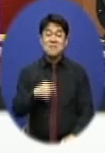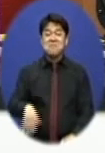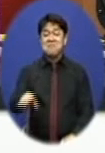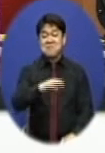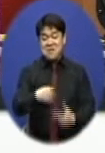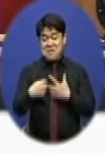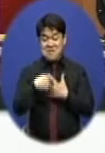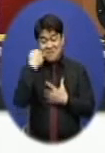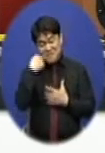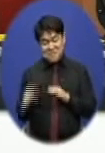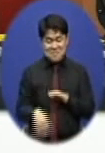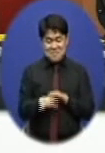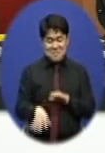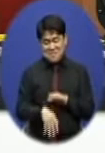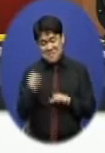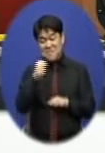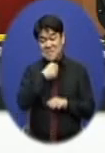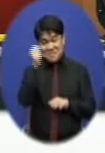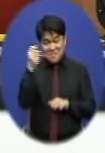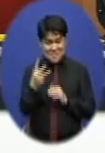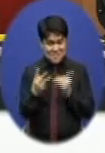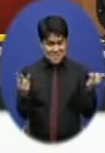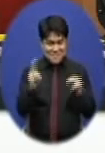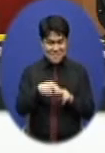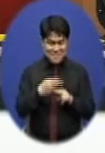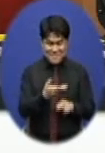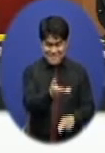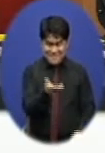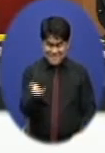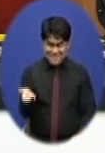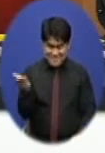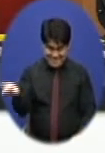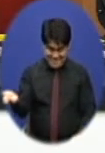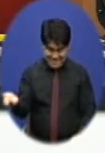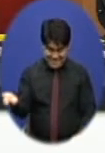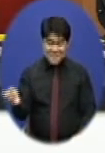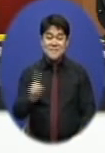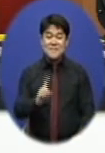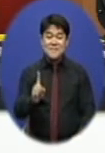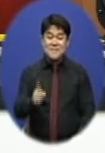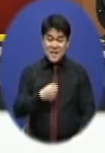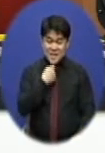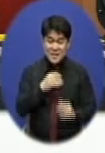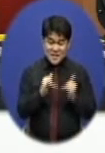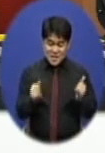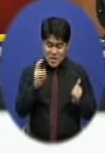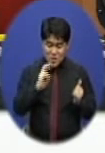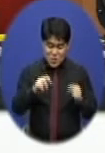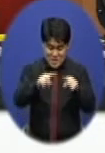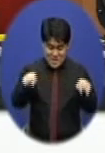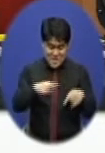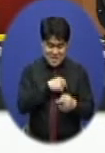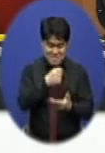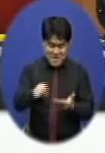저희가 추첨을 해서 세 분에게 선물을 준비했습니다. 네, 자, 세 분께는 MC들의 사인